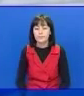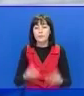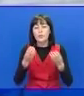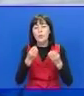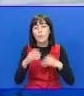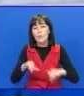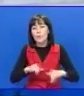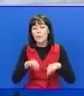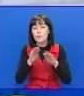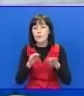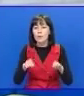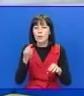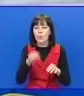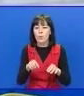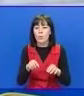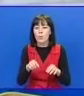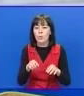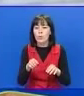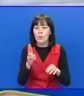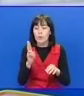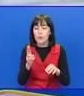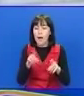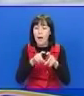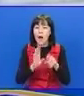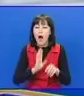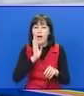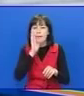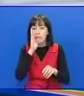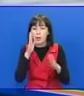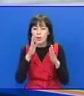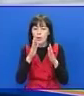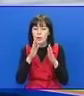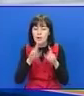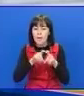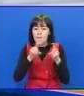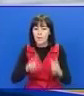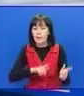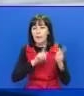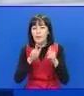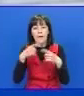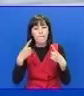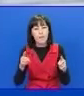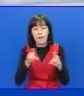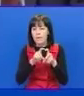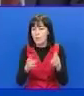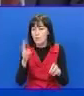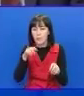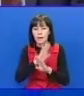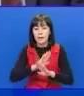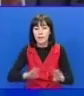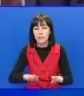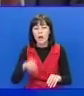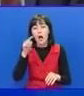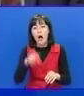балалар, олар үйінен лагерден кетеді, мектепке кетіндер, бірақ олар мектепке бармайды.